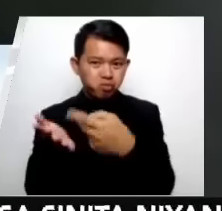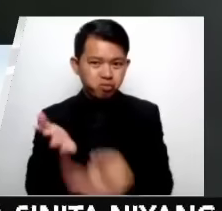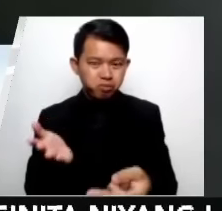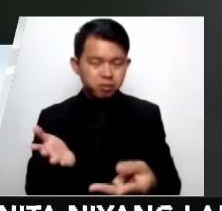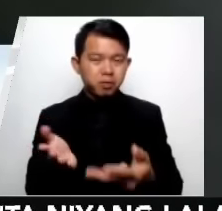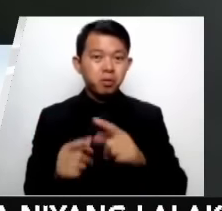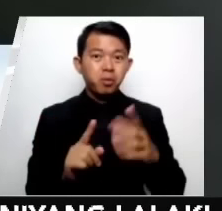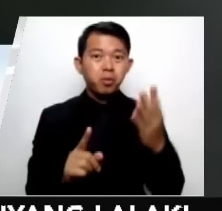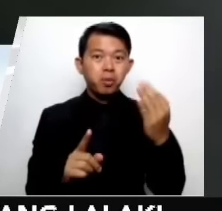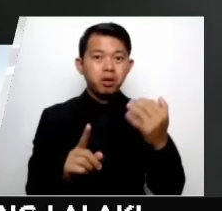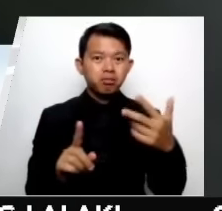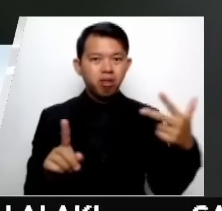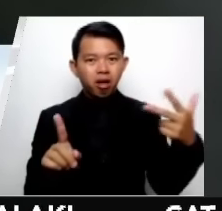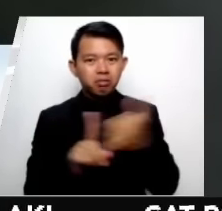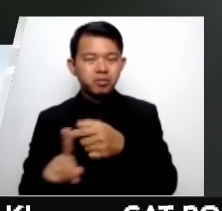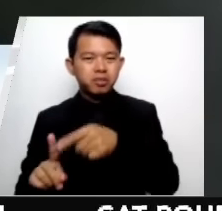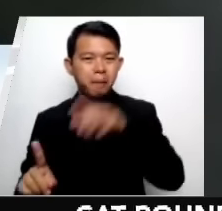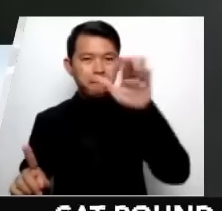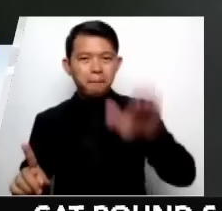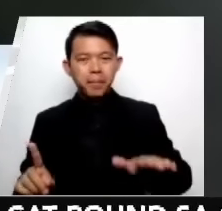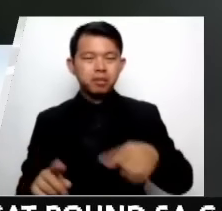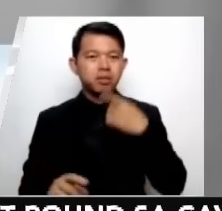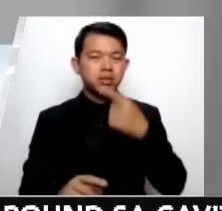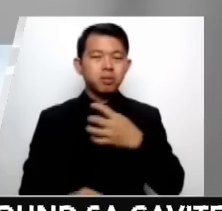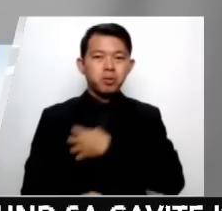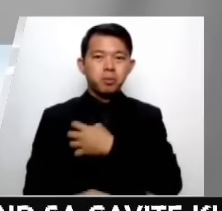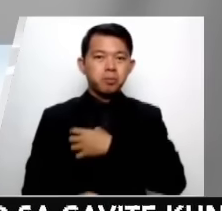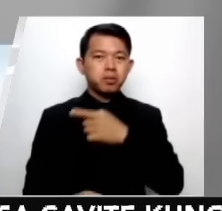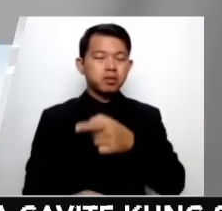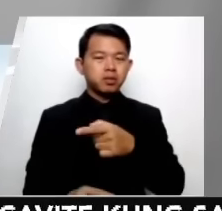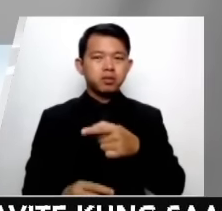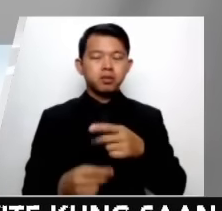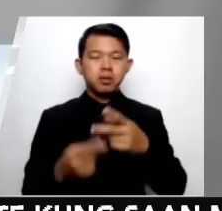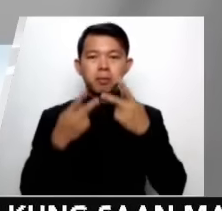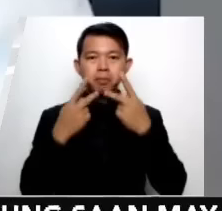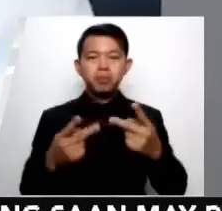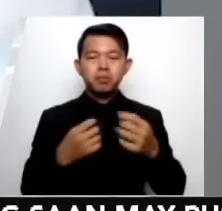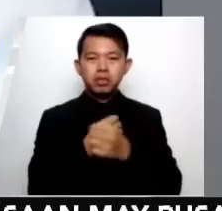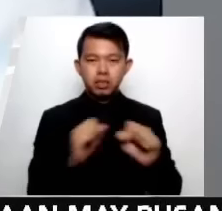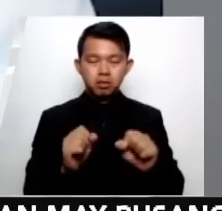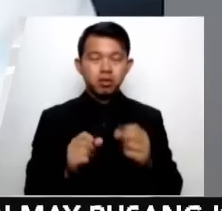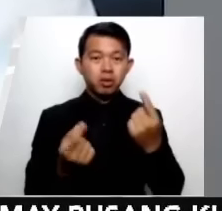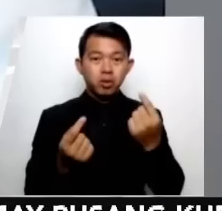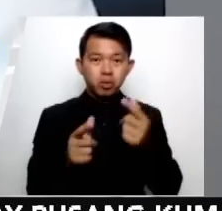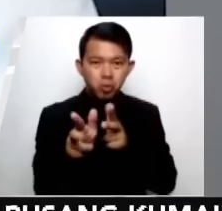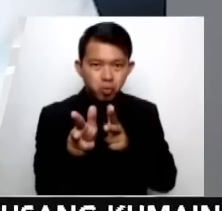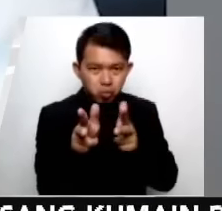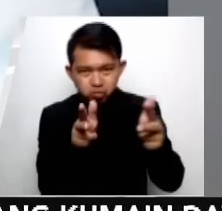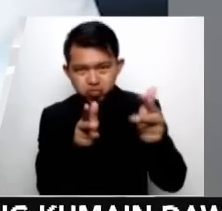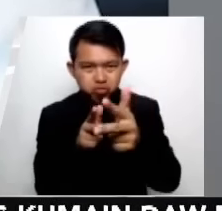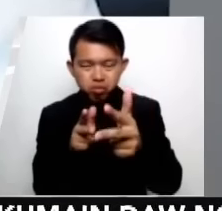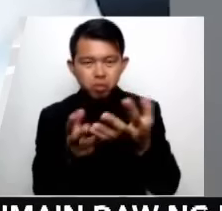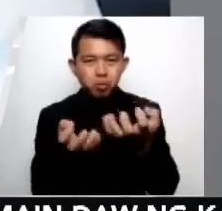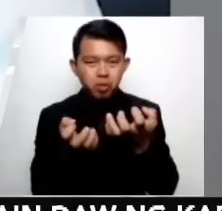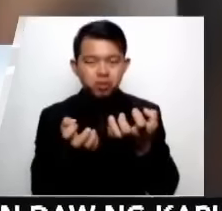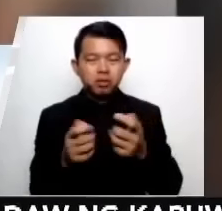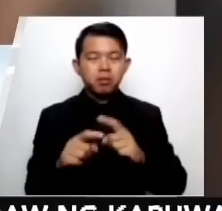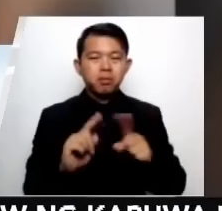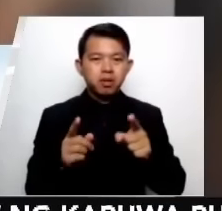Ayon sa hepe ng Cotabato City Public Safety Office, gustong unahan ng nakabunggong rider ang kanyang kasama nang mawala ng